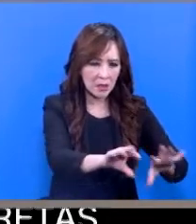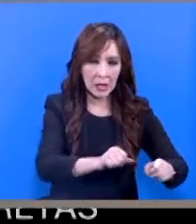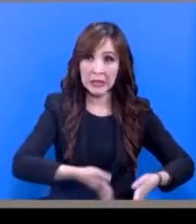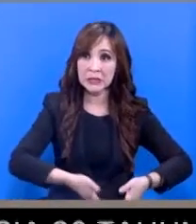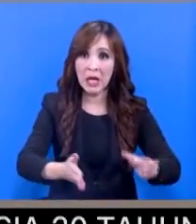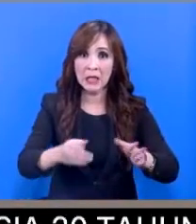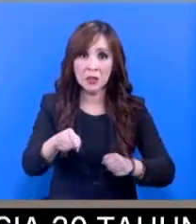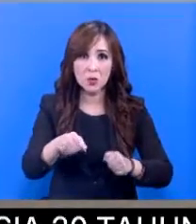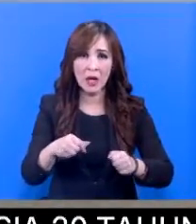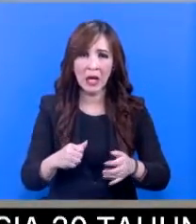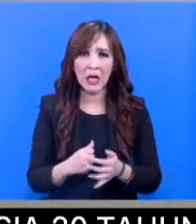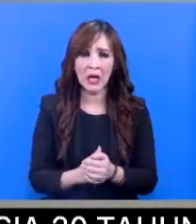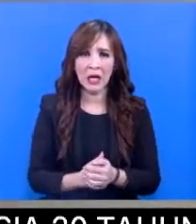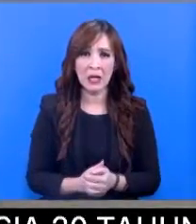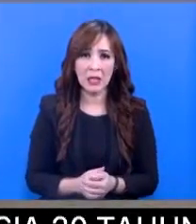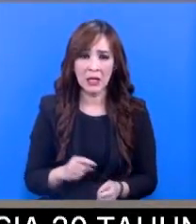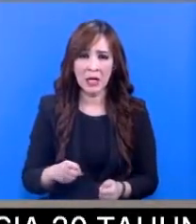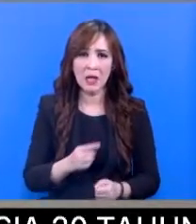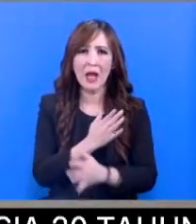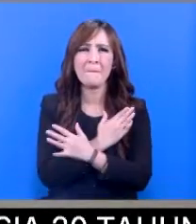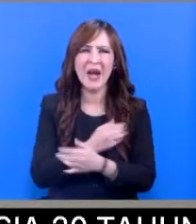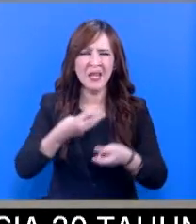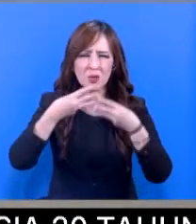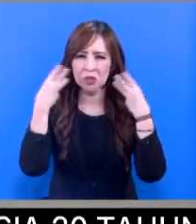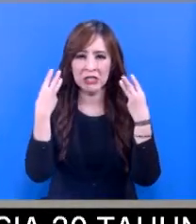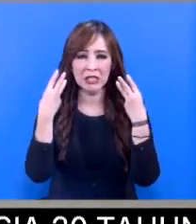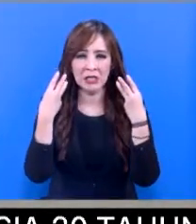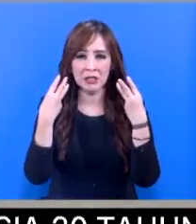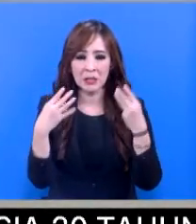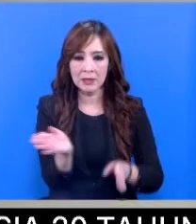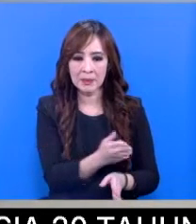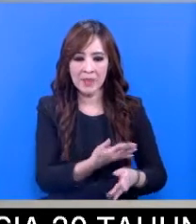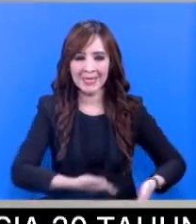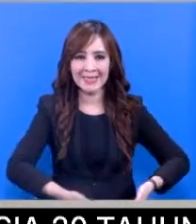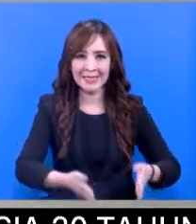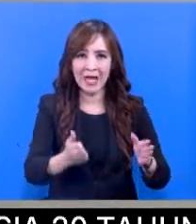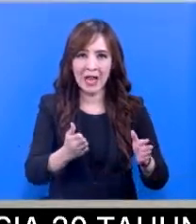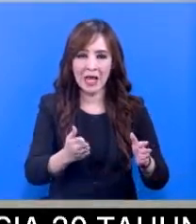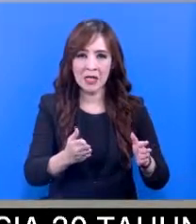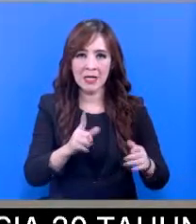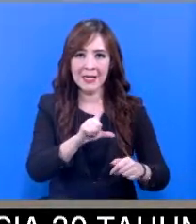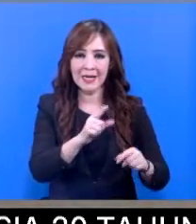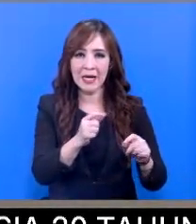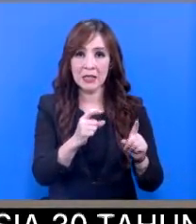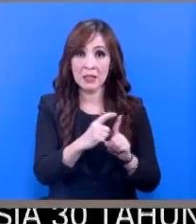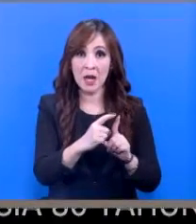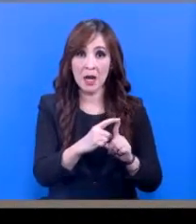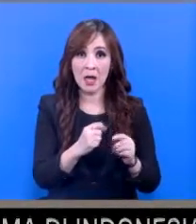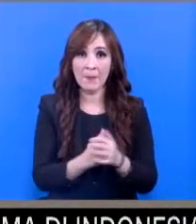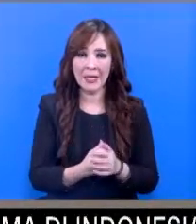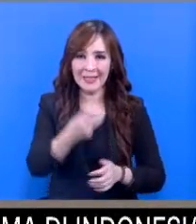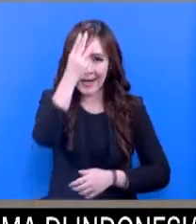Total ditemukan 20 ekor kucing yang sudah mati dan terbungkus plastik di tepi jalan Lingkar Dalam Selatan, Banjarmasin, Kalimantan